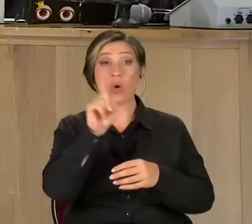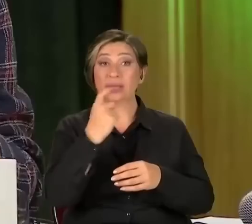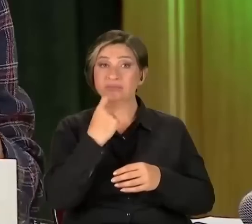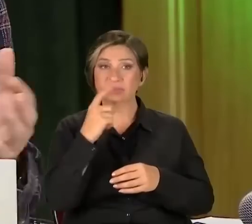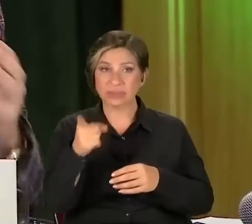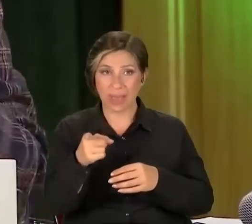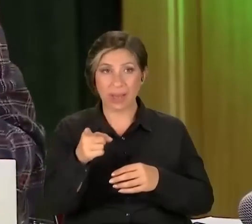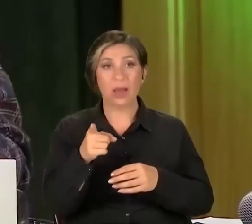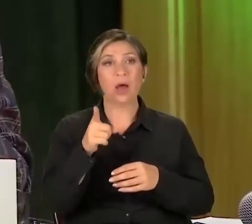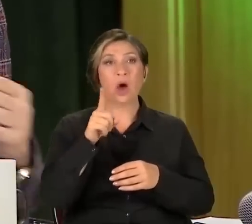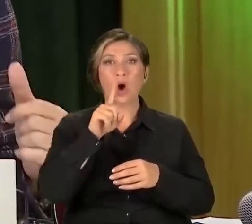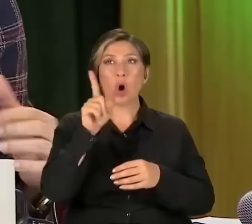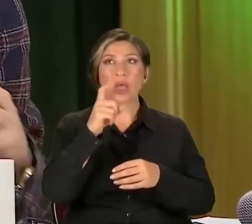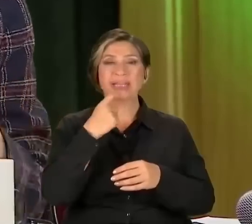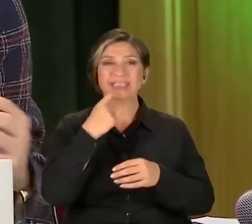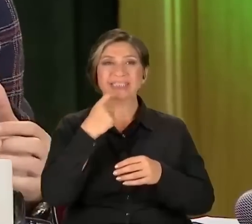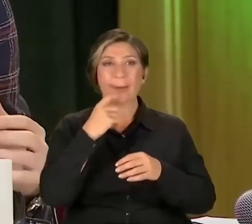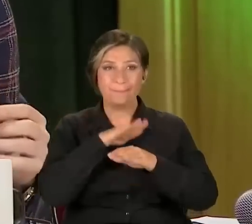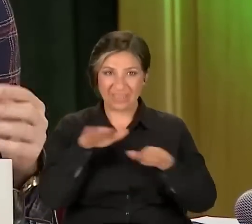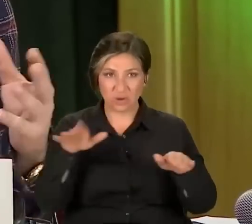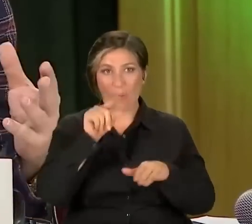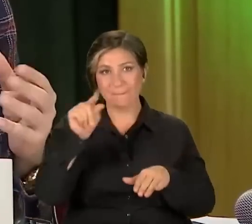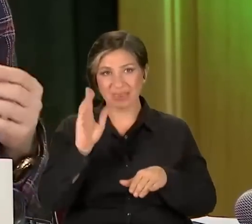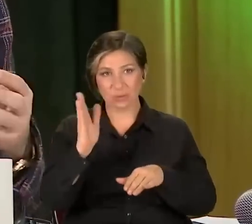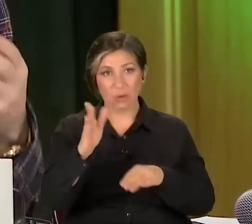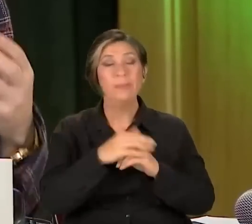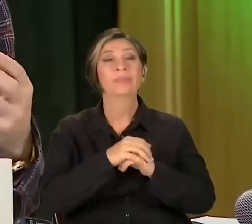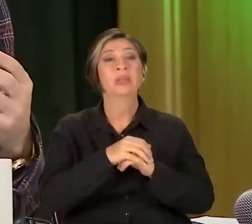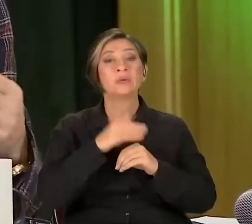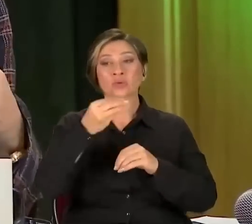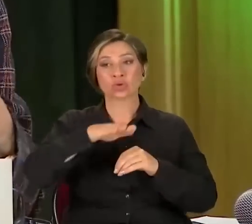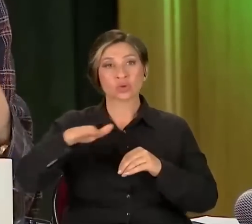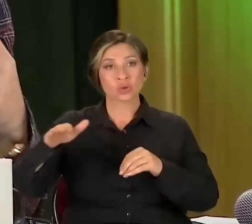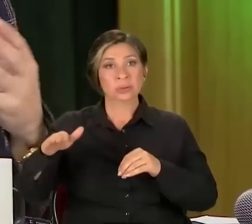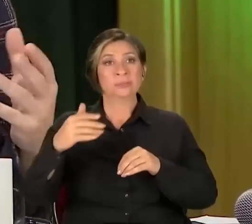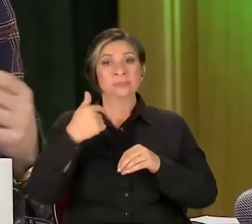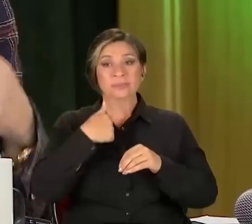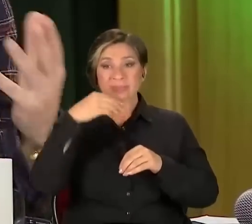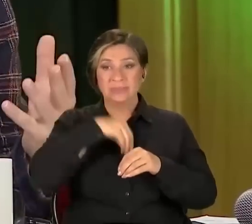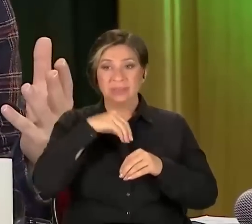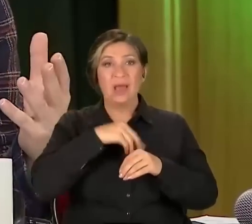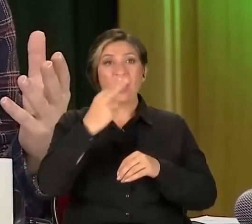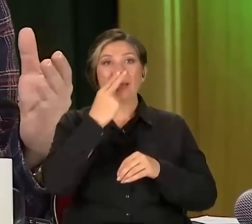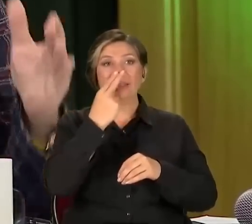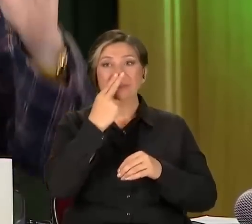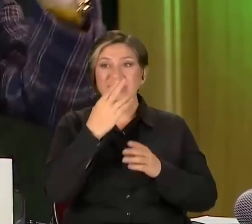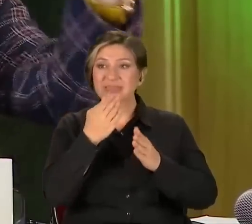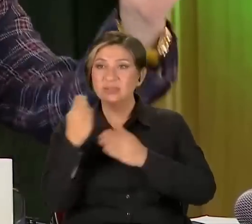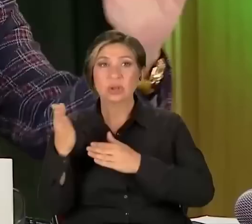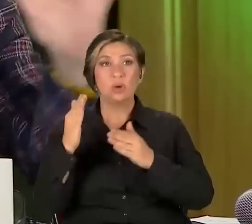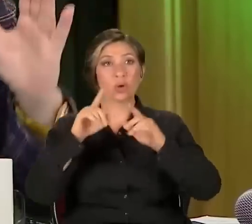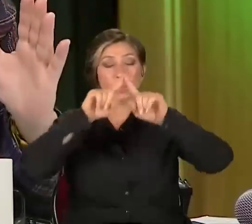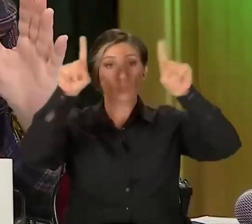yaşında şu anda. 10 yaşını bitirecek. Genelde tabii ki çocuklar bizim sandığımızın, alıştığımızın aksine